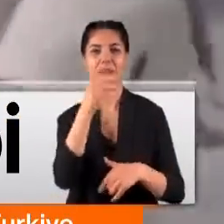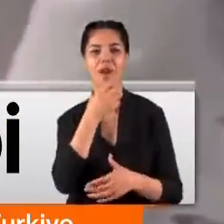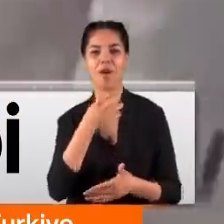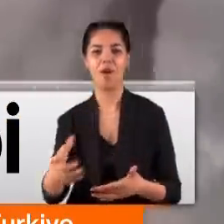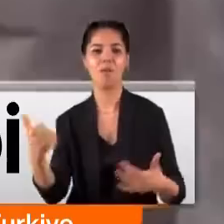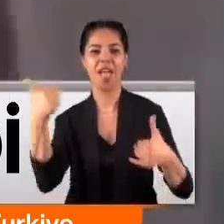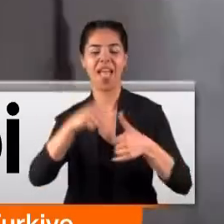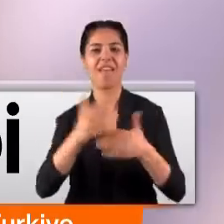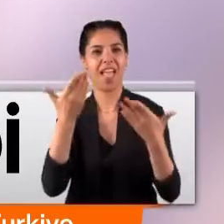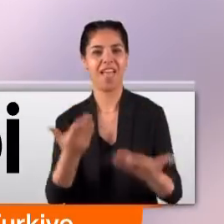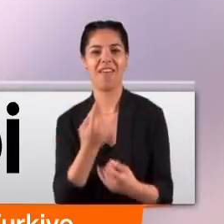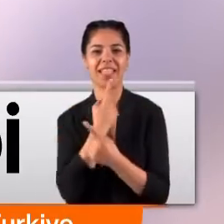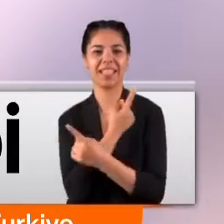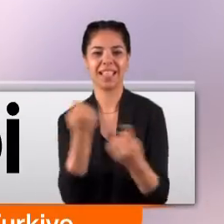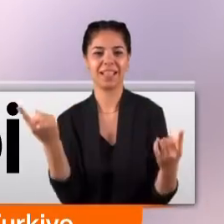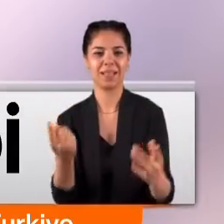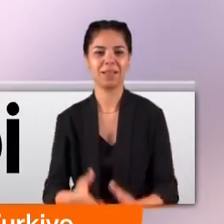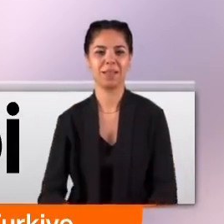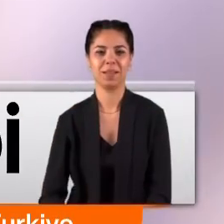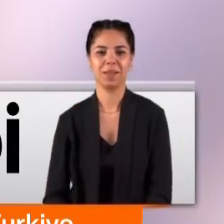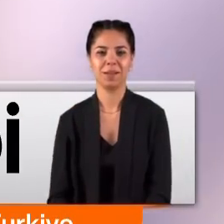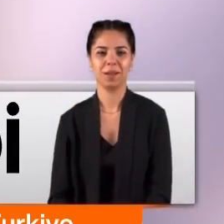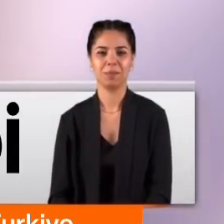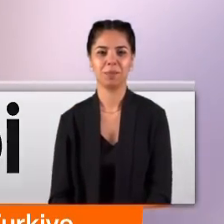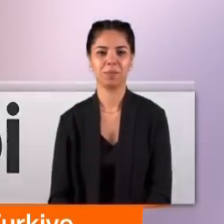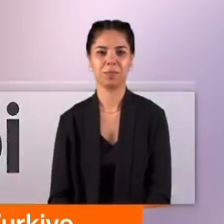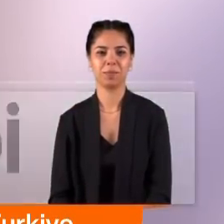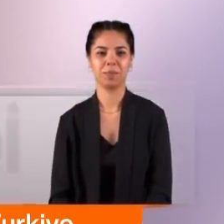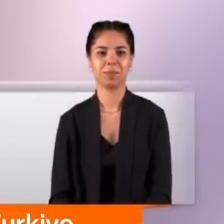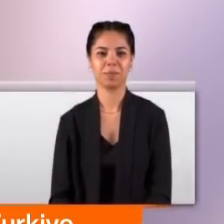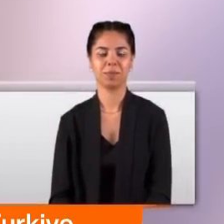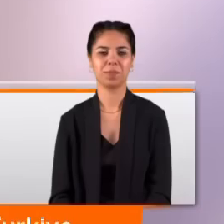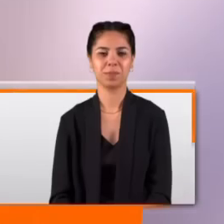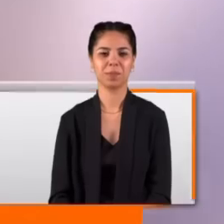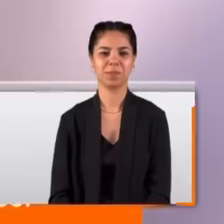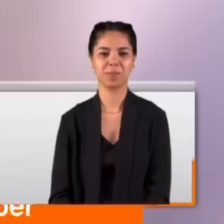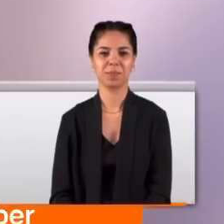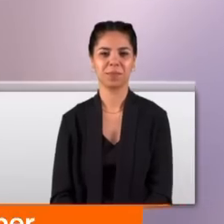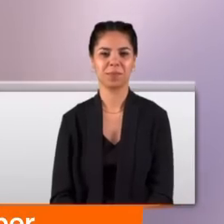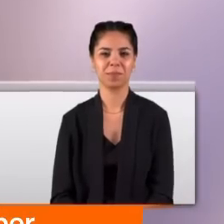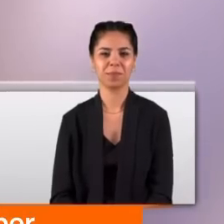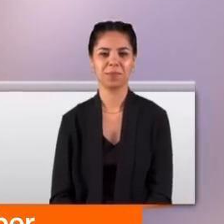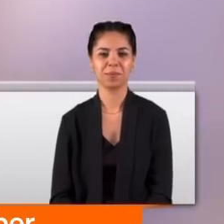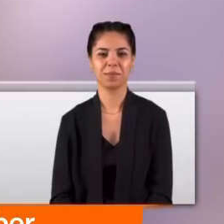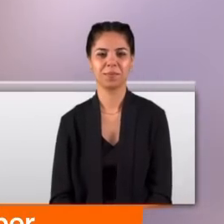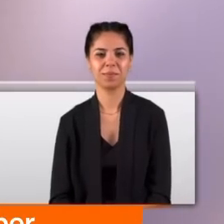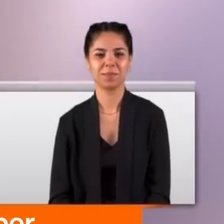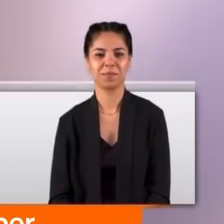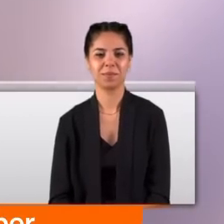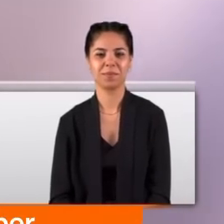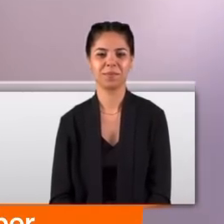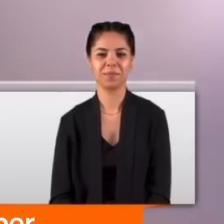birliktelik için evet dedi. Siz Sayın Ebru Şahin, Cedi Bey'le evlenmeyi kabul ediyor musunuz?